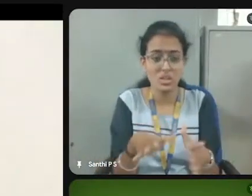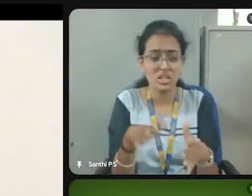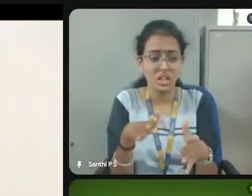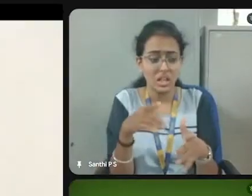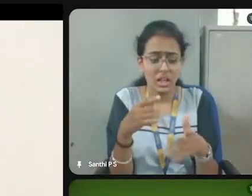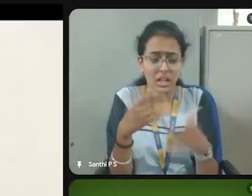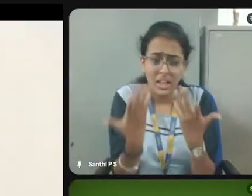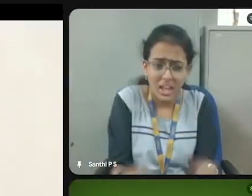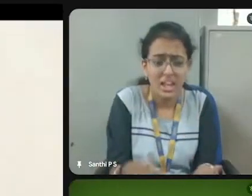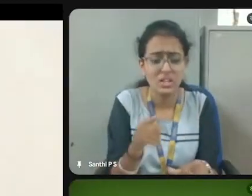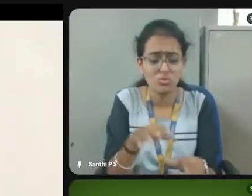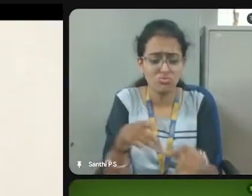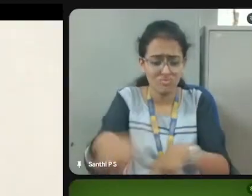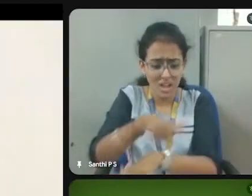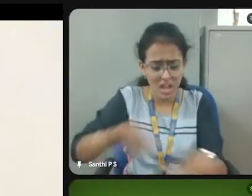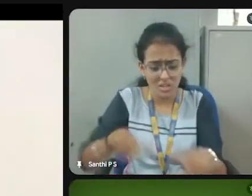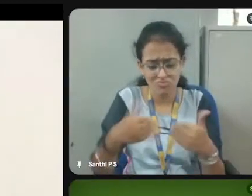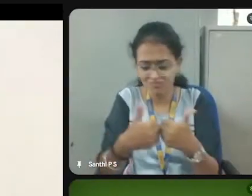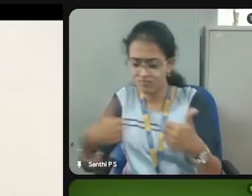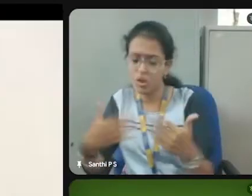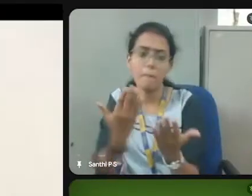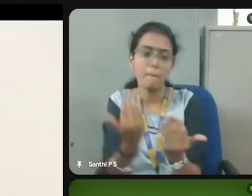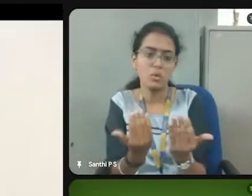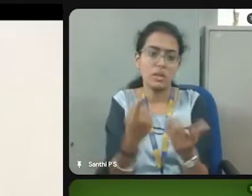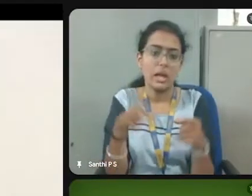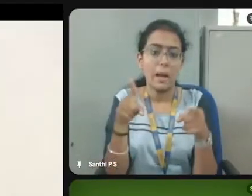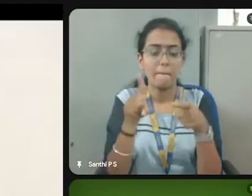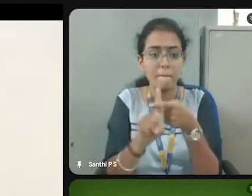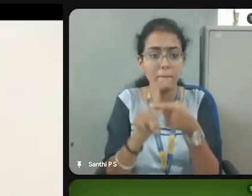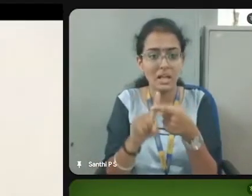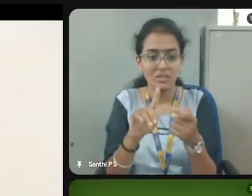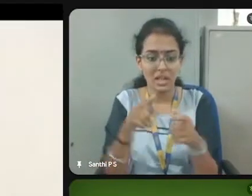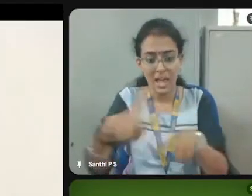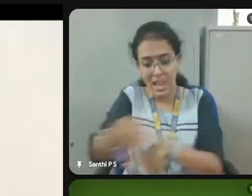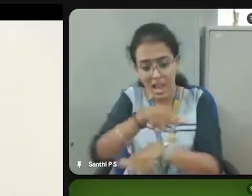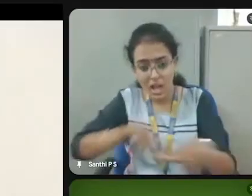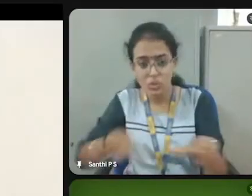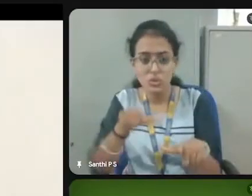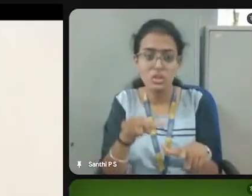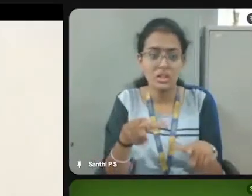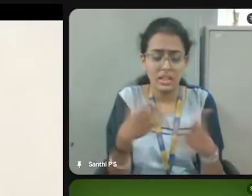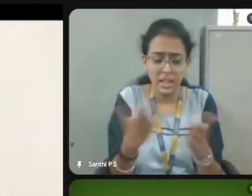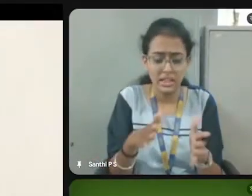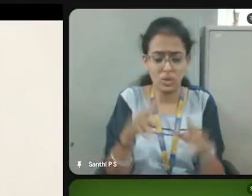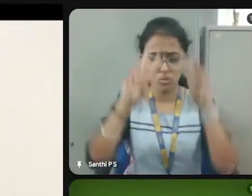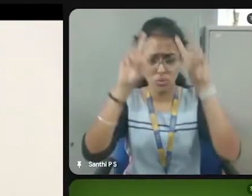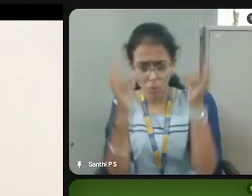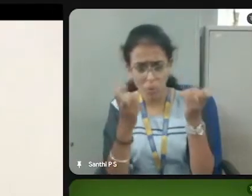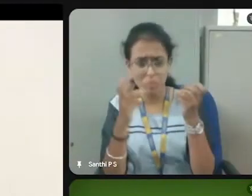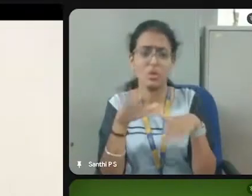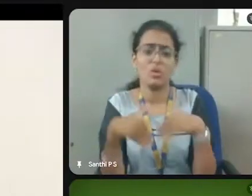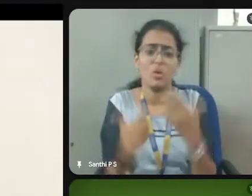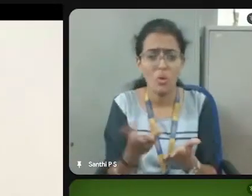എക്സംഷൻ ഏതെങ്കിലും ഒരു ലാംഗ്വേജ് അവർ ഒഴിവാക്കുകയും അതിന് പകരമായിട്ട് ഏതെങ്കിലും ഒരു വിഷയം ആ വിഷയം എന്ന്